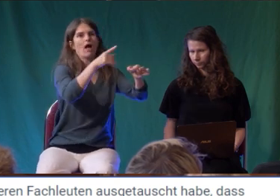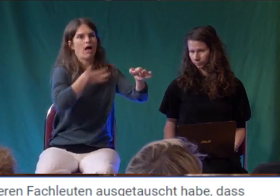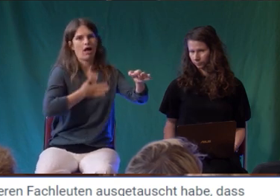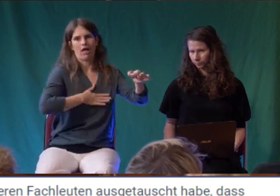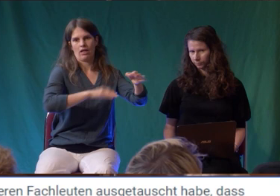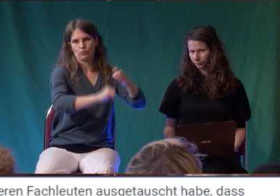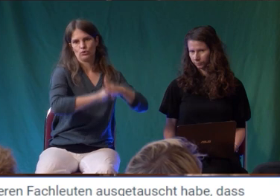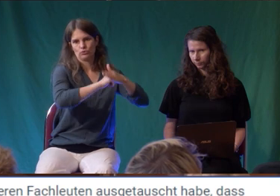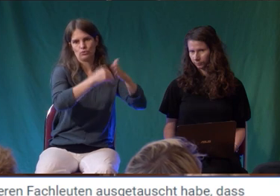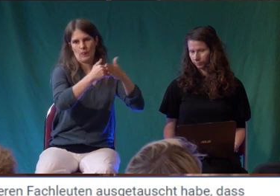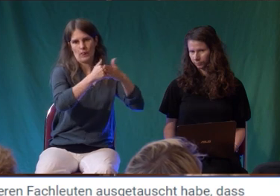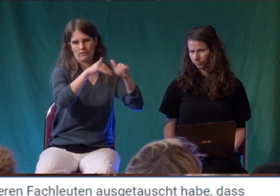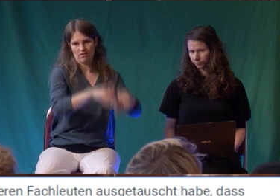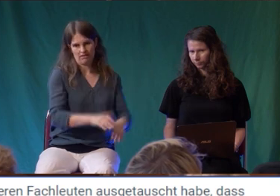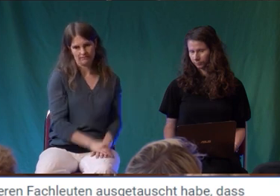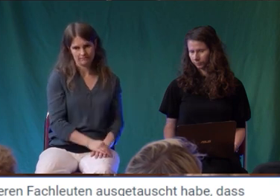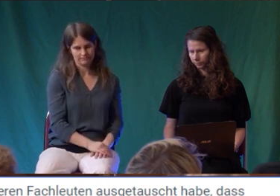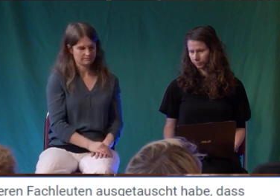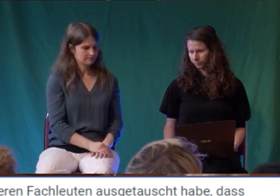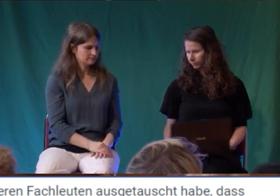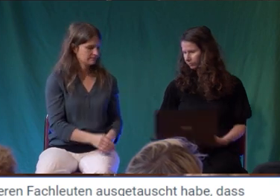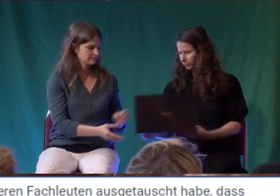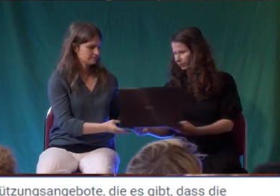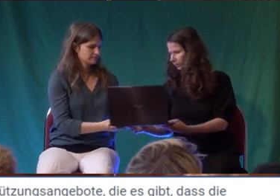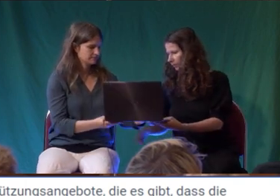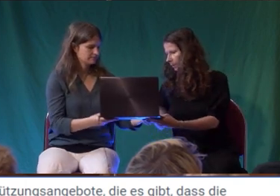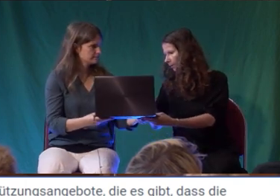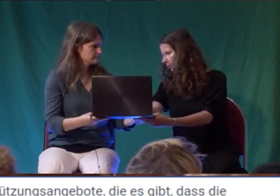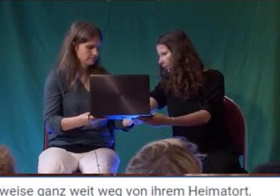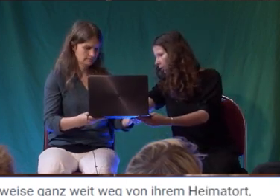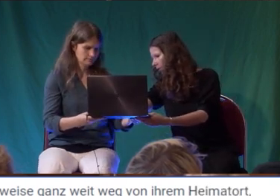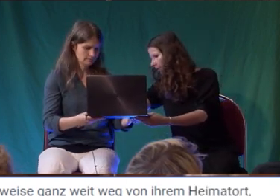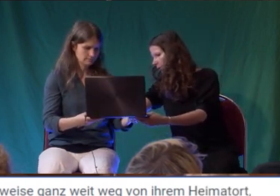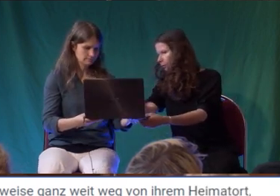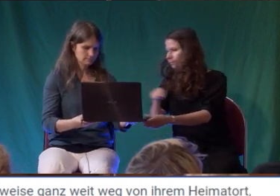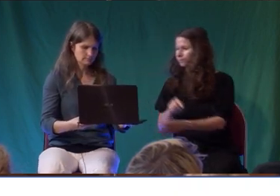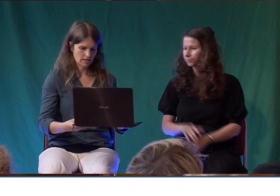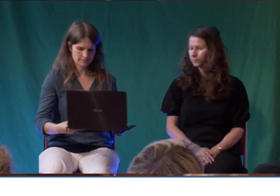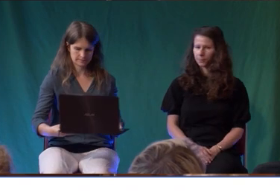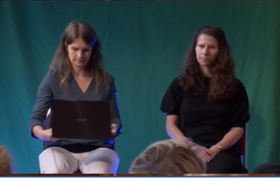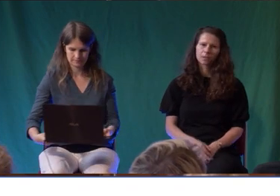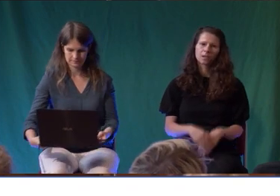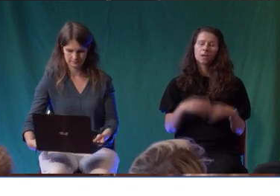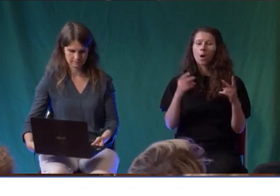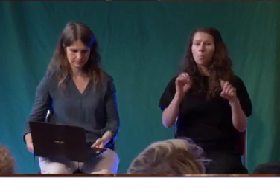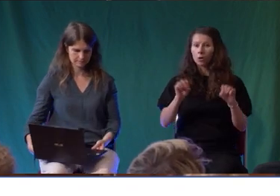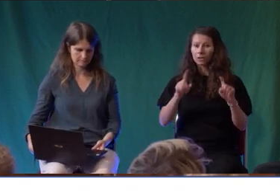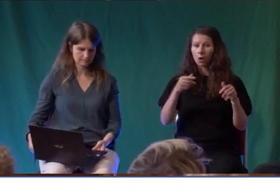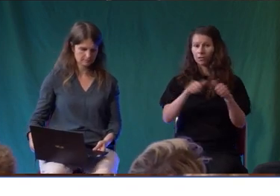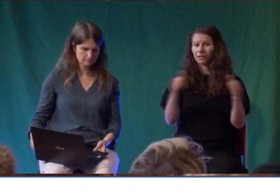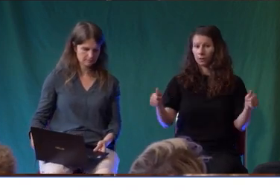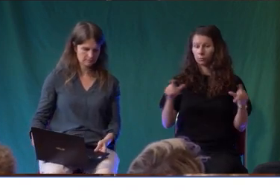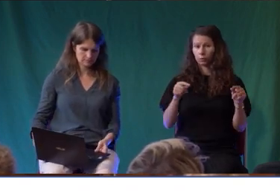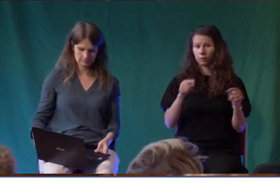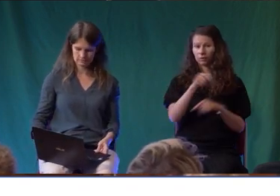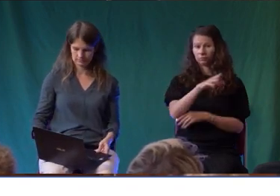vor dass Familien getrennt werden müssen also Kinder vielleicht in eine Pflegefamilie ziehen müssen oder